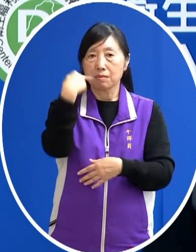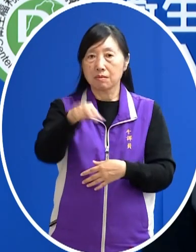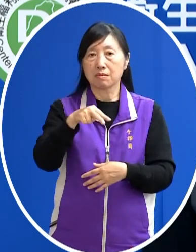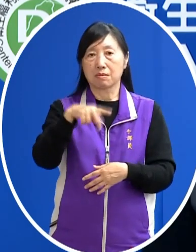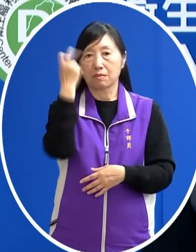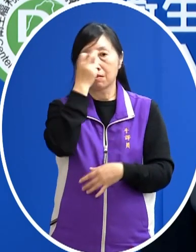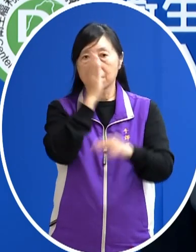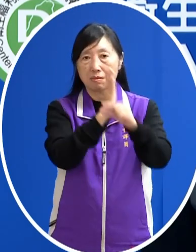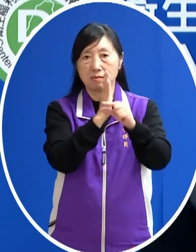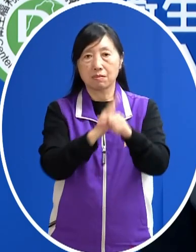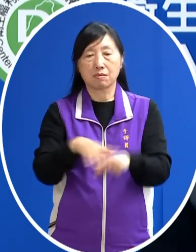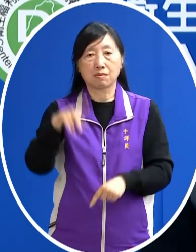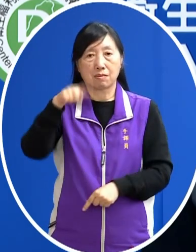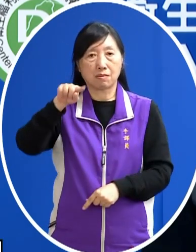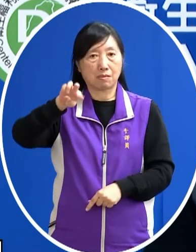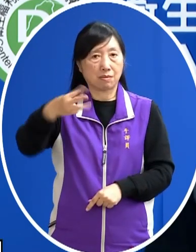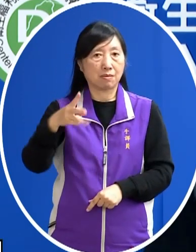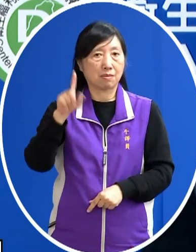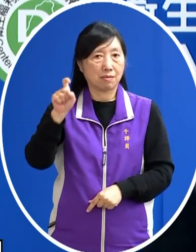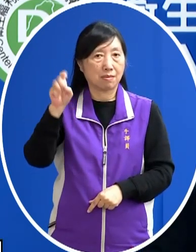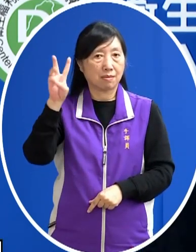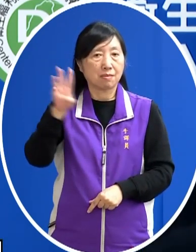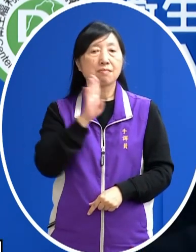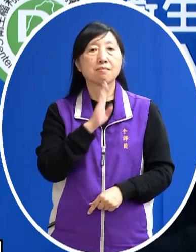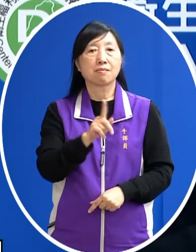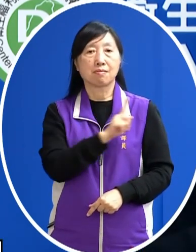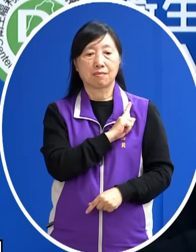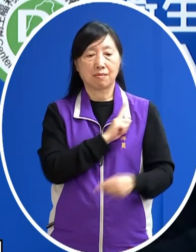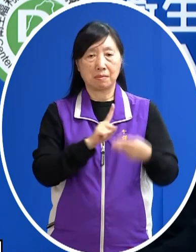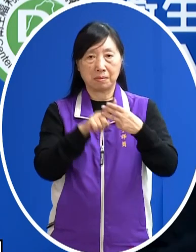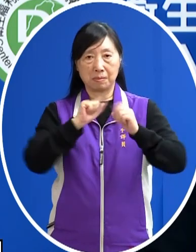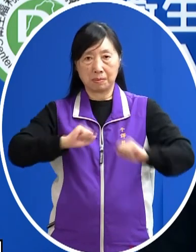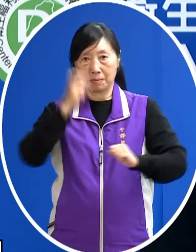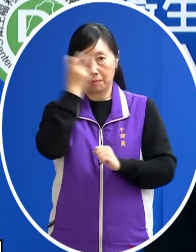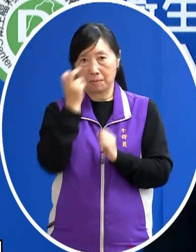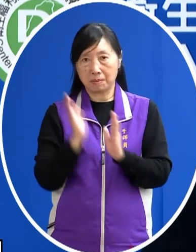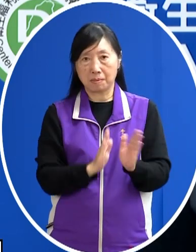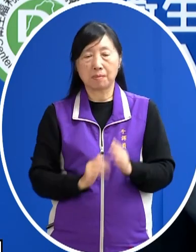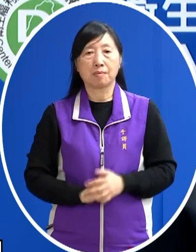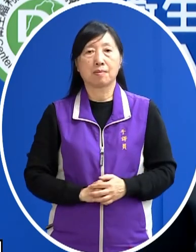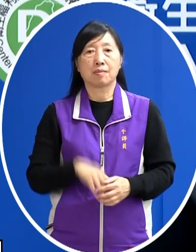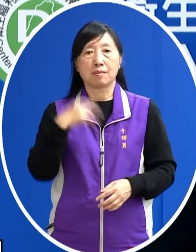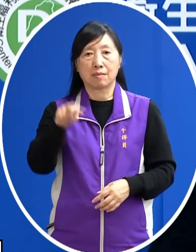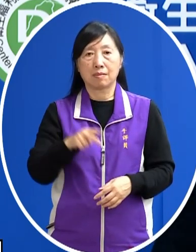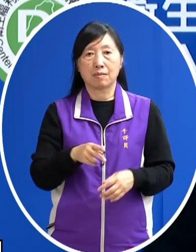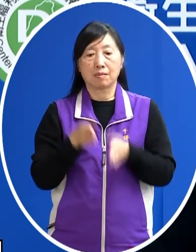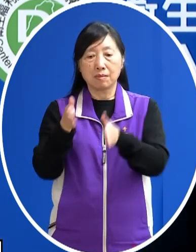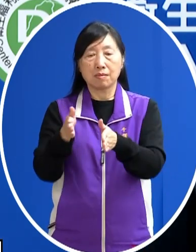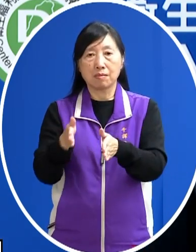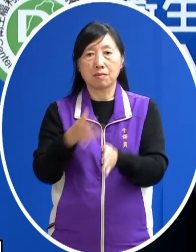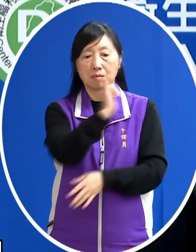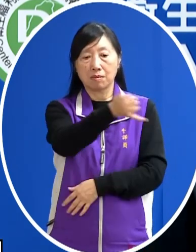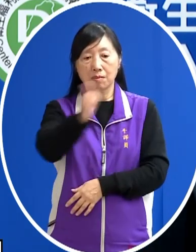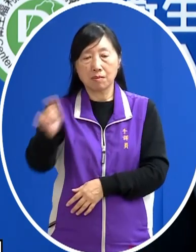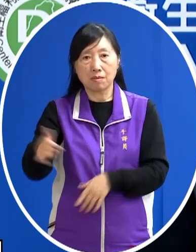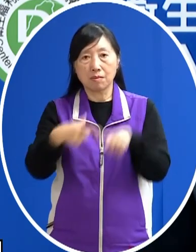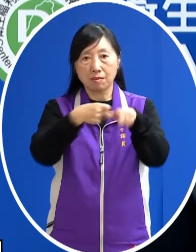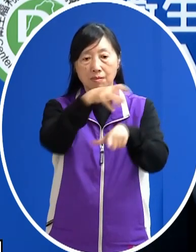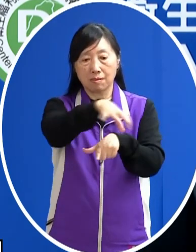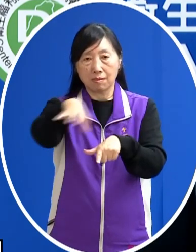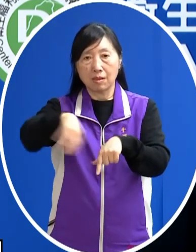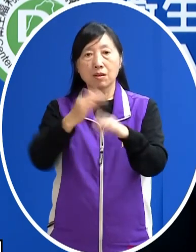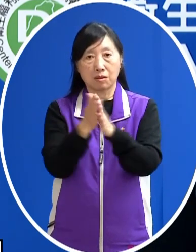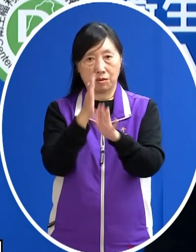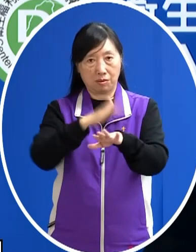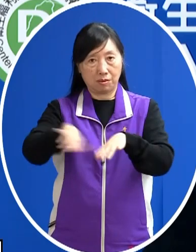中，1313人为自主健康管理，那持续会对个案的公共场所的足迹调查，并